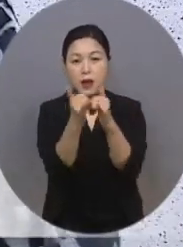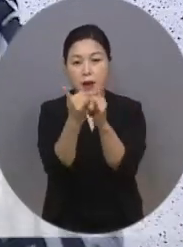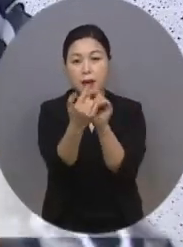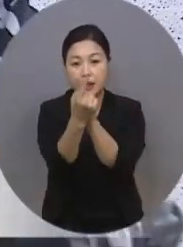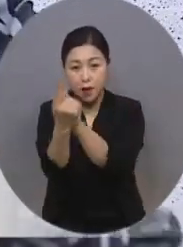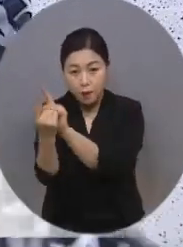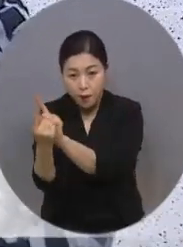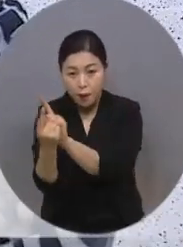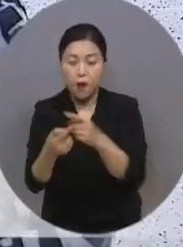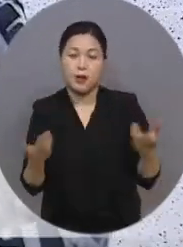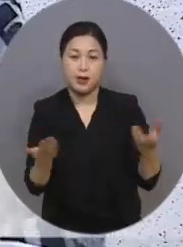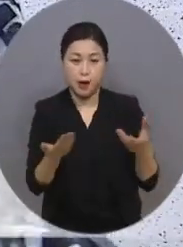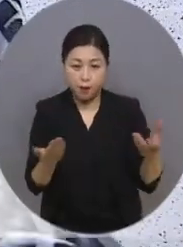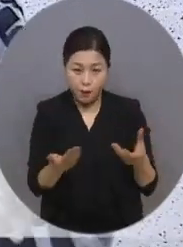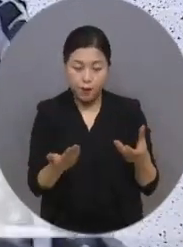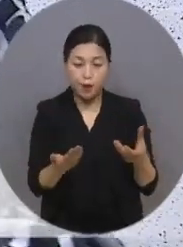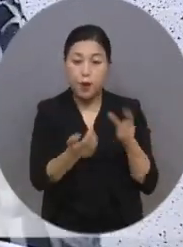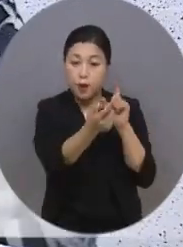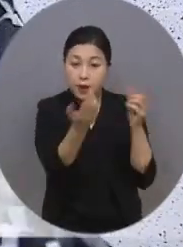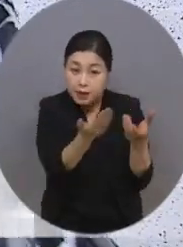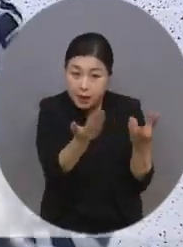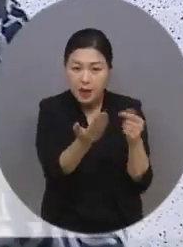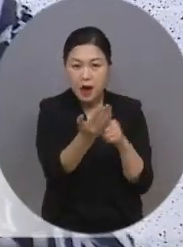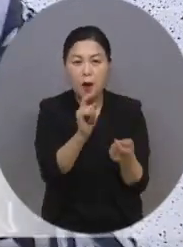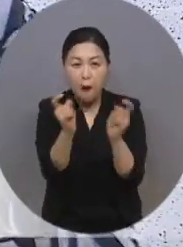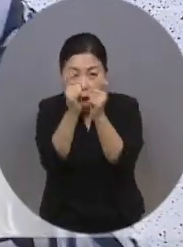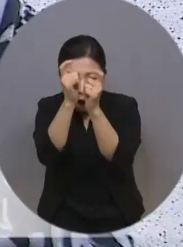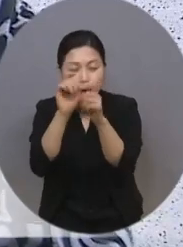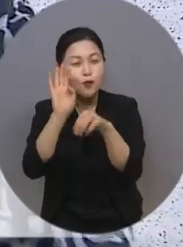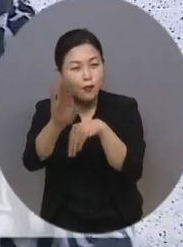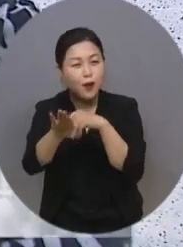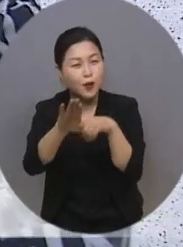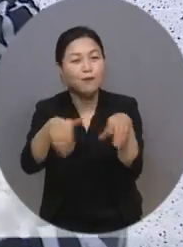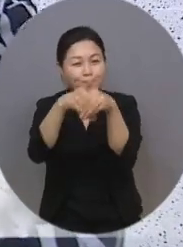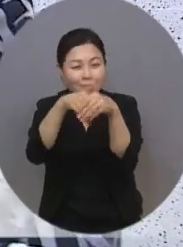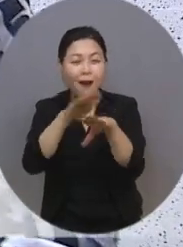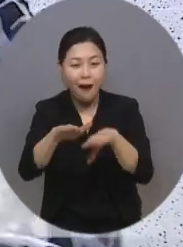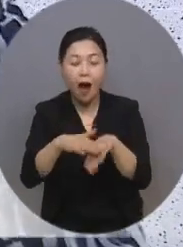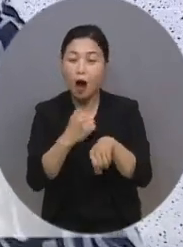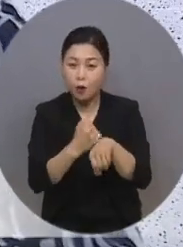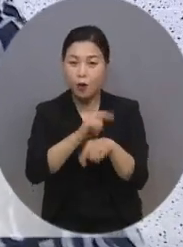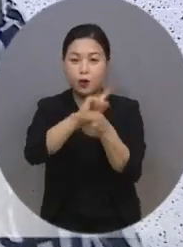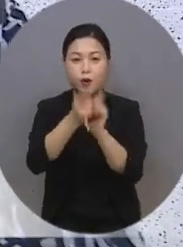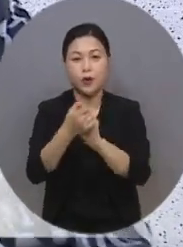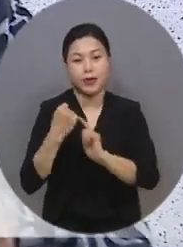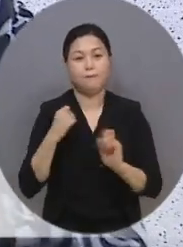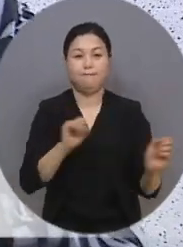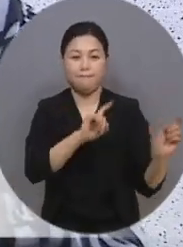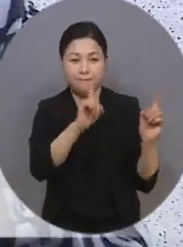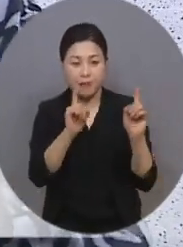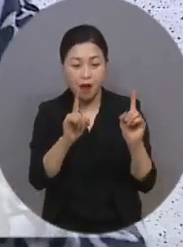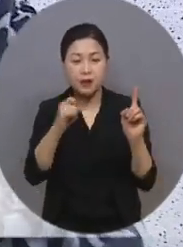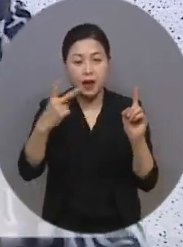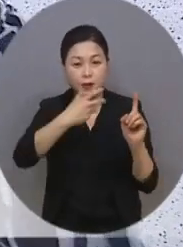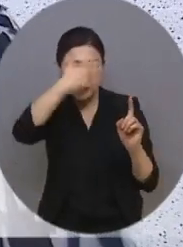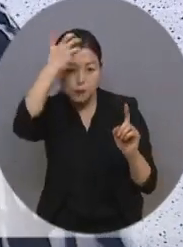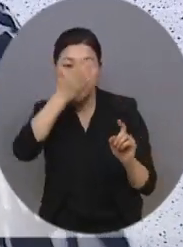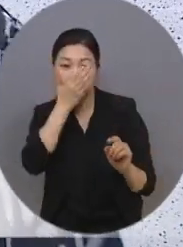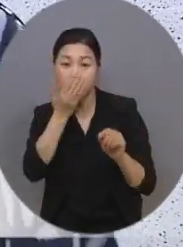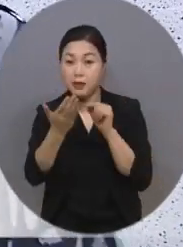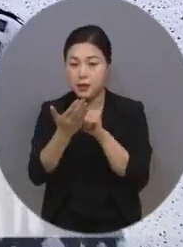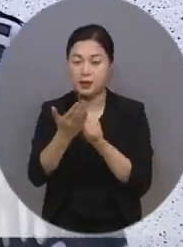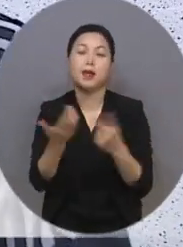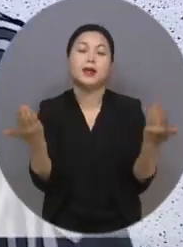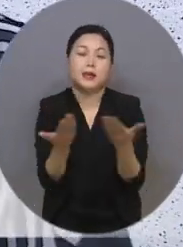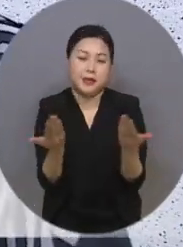만나고 일을 하고 또 일하다 다투게 되면 화해를 하고 또 같이 힘을 내고 또 다시 또 꿈을 꿀 수